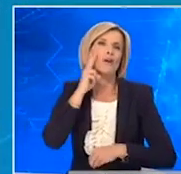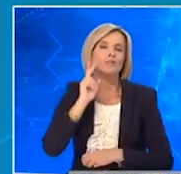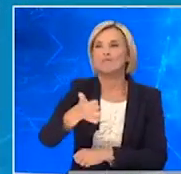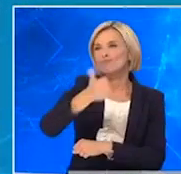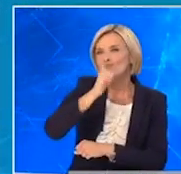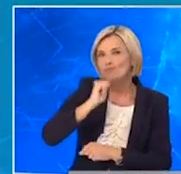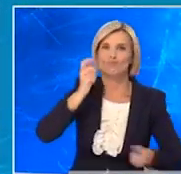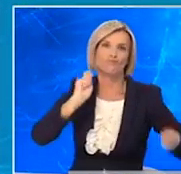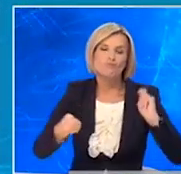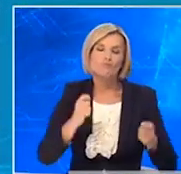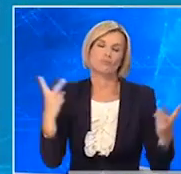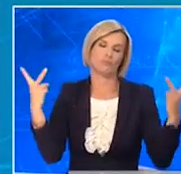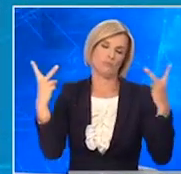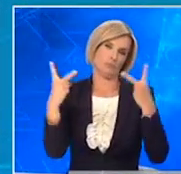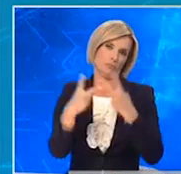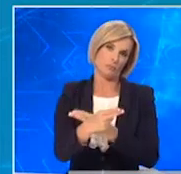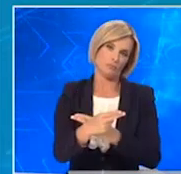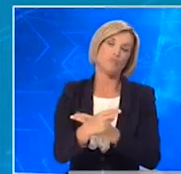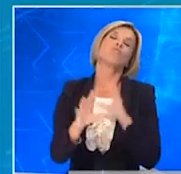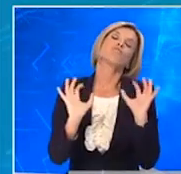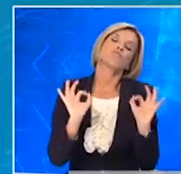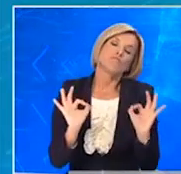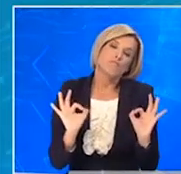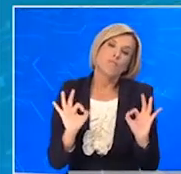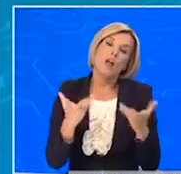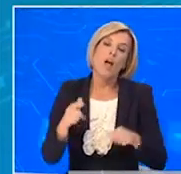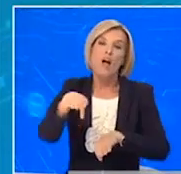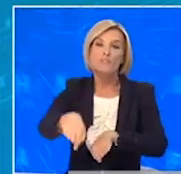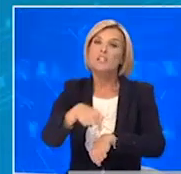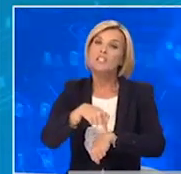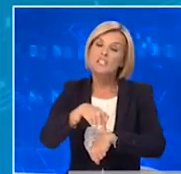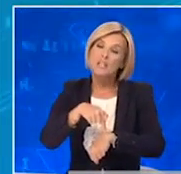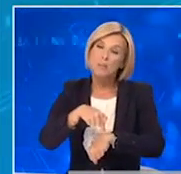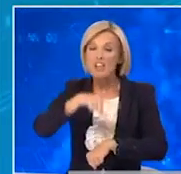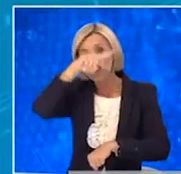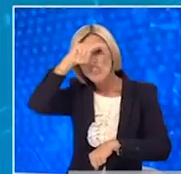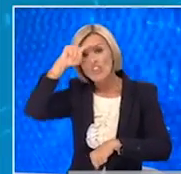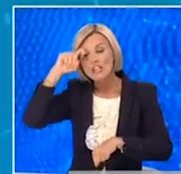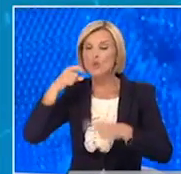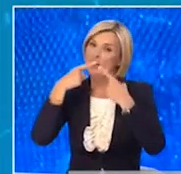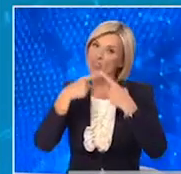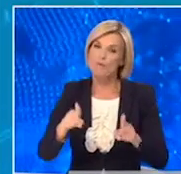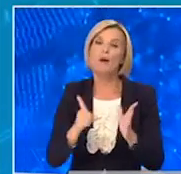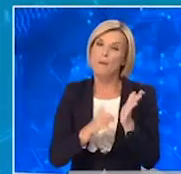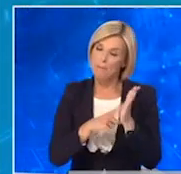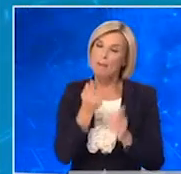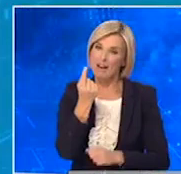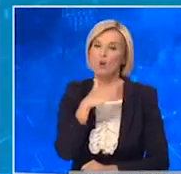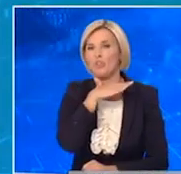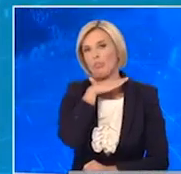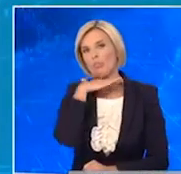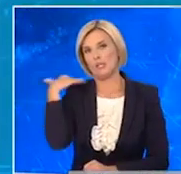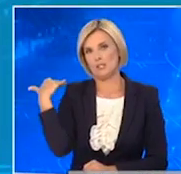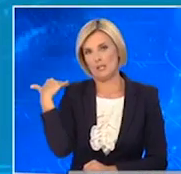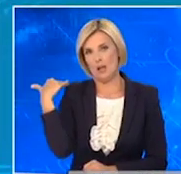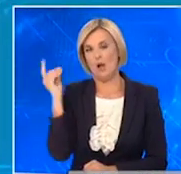μας δημιουργούν μικρές, μεγάλες, όμορφες θυμισές, όμως είναι η ώρα που ο καθένας από εμάς πρέπει να κάνει μικρές θυσίες. Και δεν είναι μονάχα